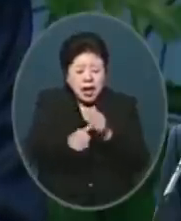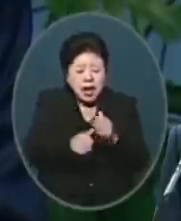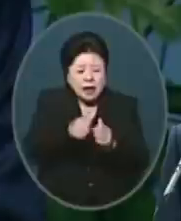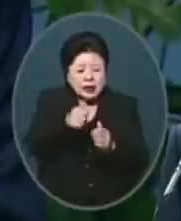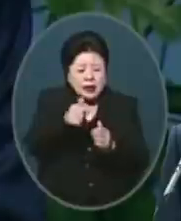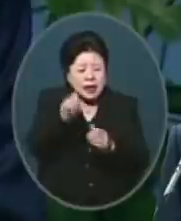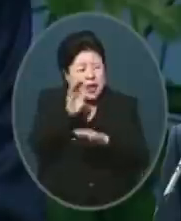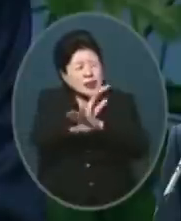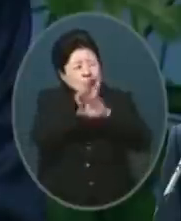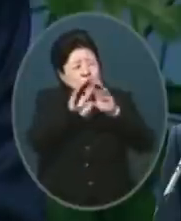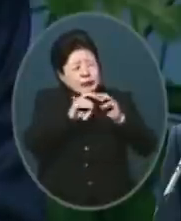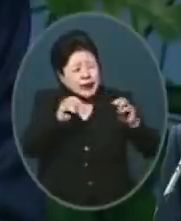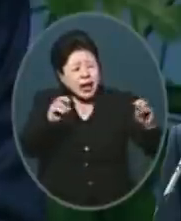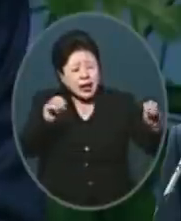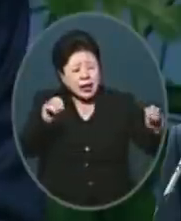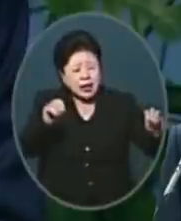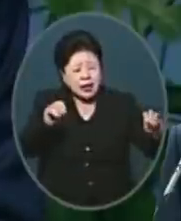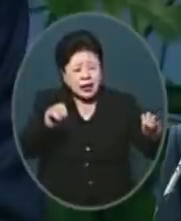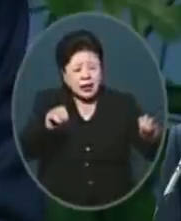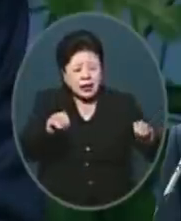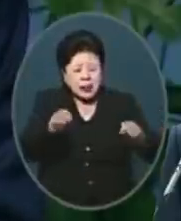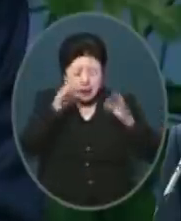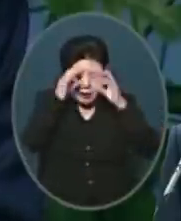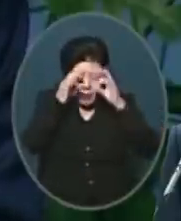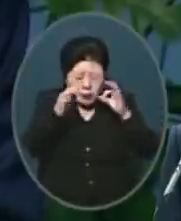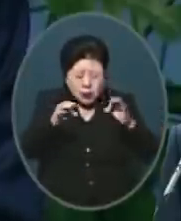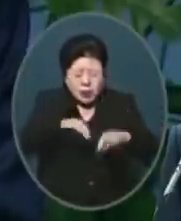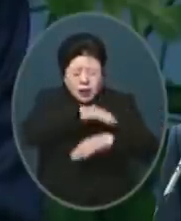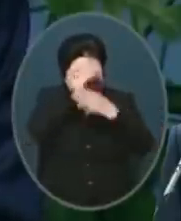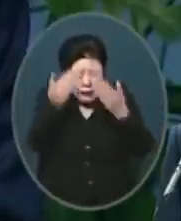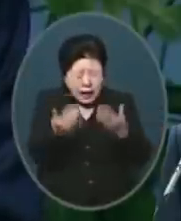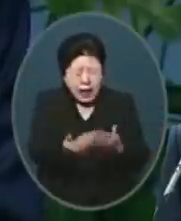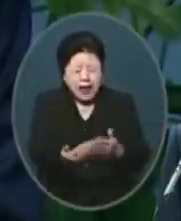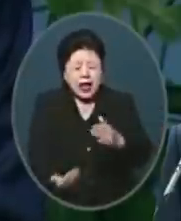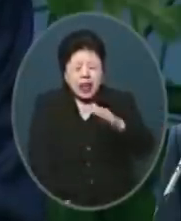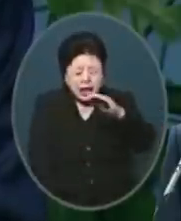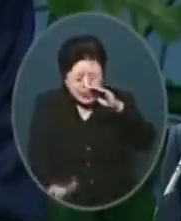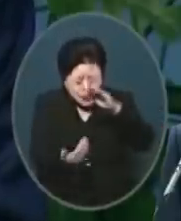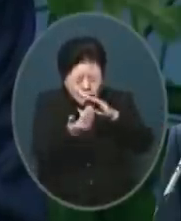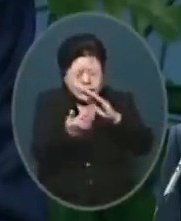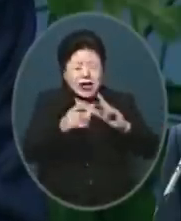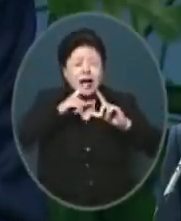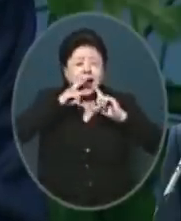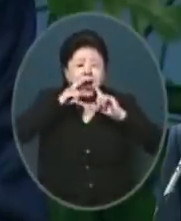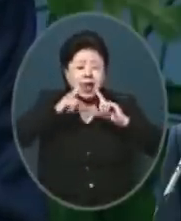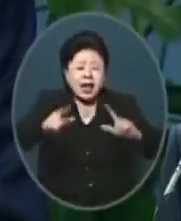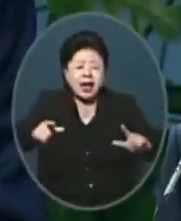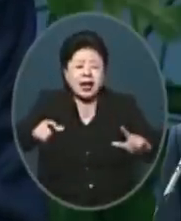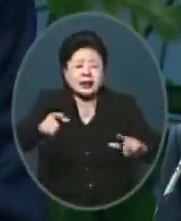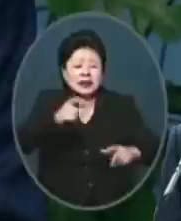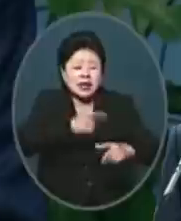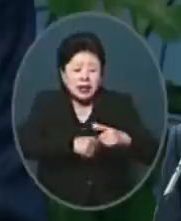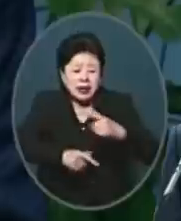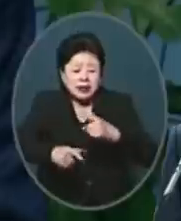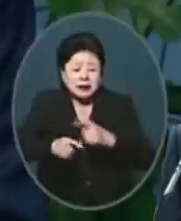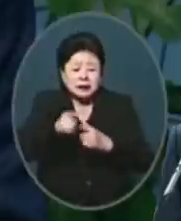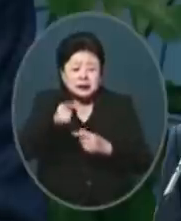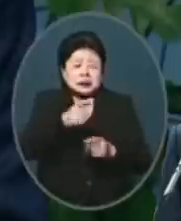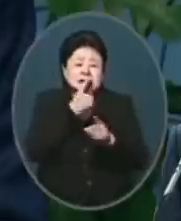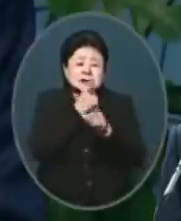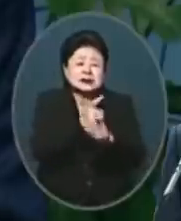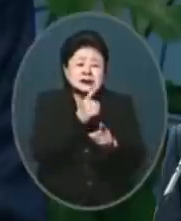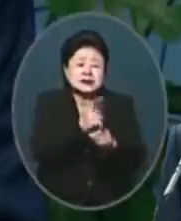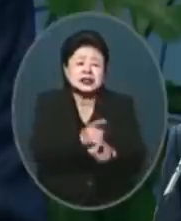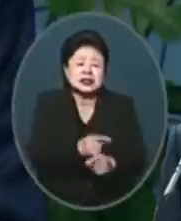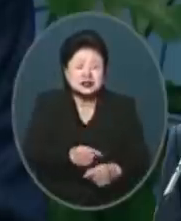하늘과 땅과 천지를 바라보고 내가 다 이루었다 했을 때 그 승리감,